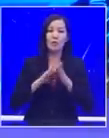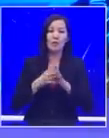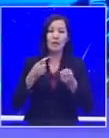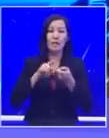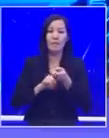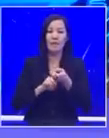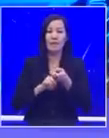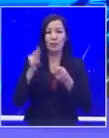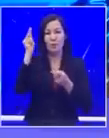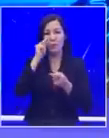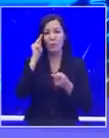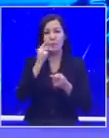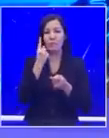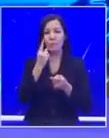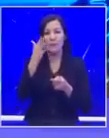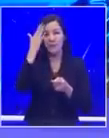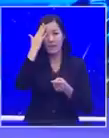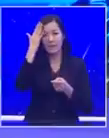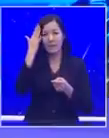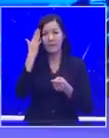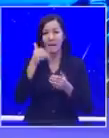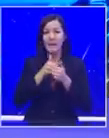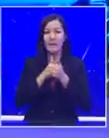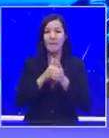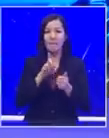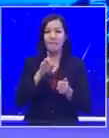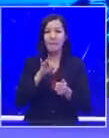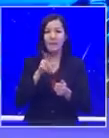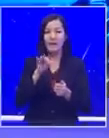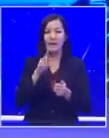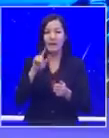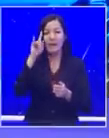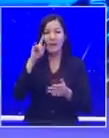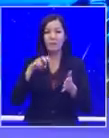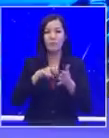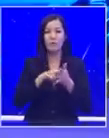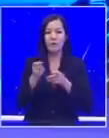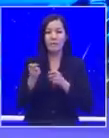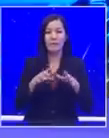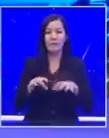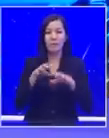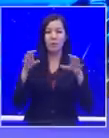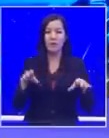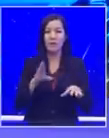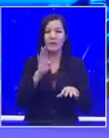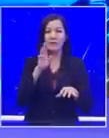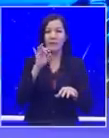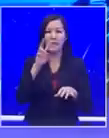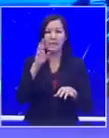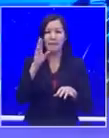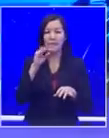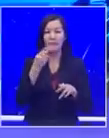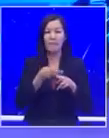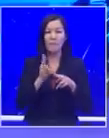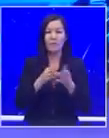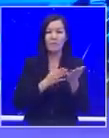бір тәсілі. Білім және ғылым вице-министрі Рүстем Беғаримен Қазпошта акционерлік қауымы басқарма төрағасы Сәкен Сәрсенов